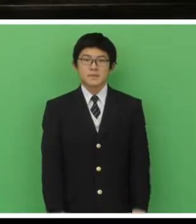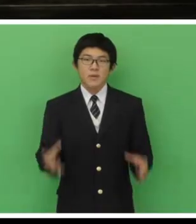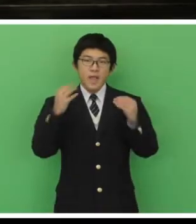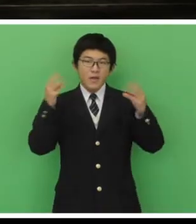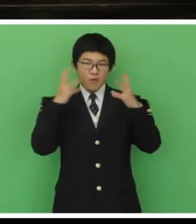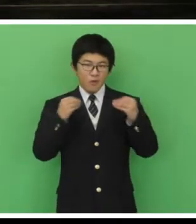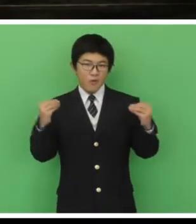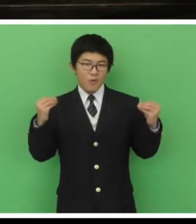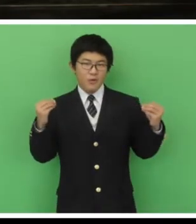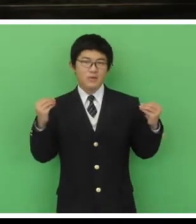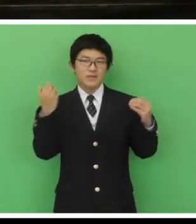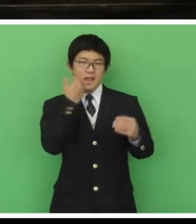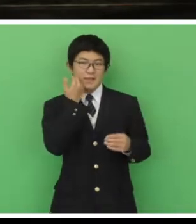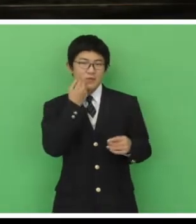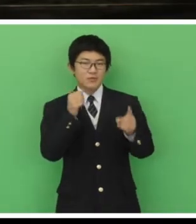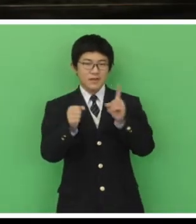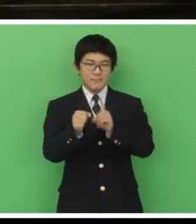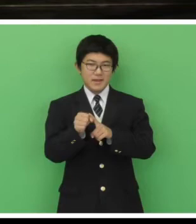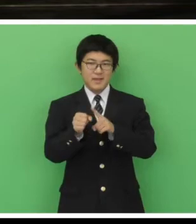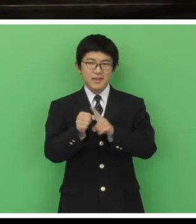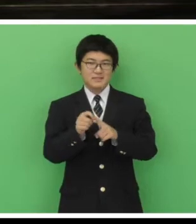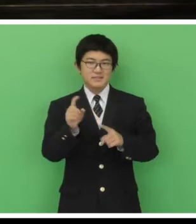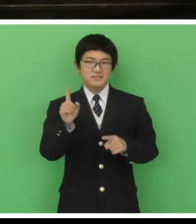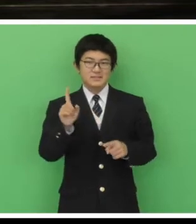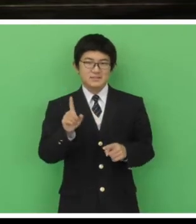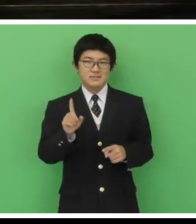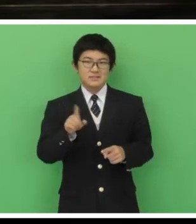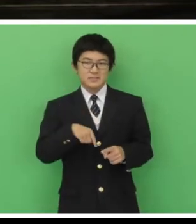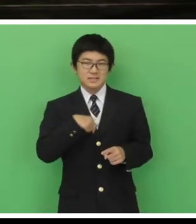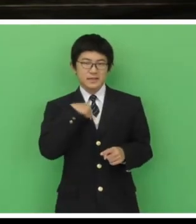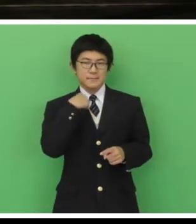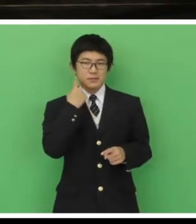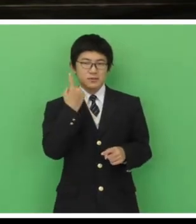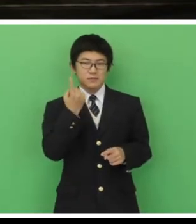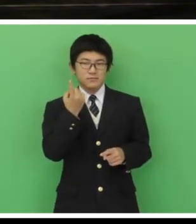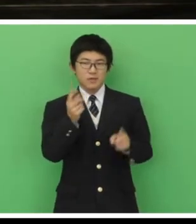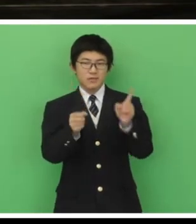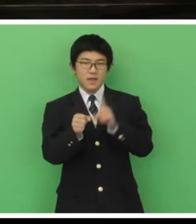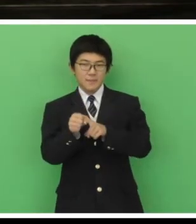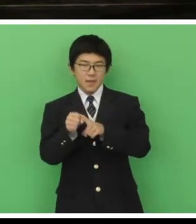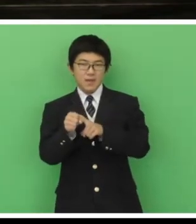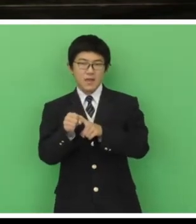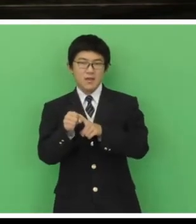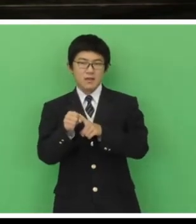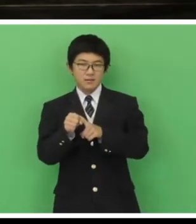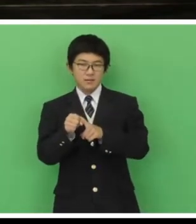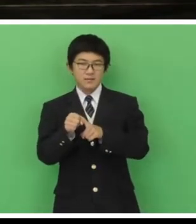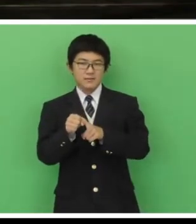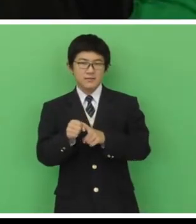笑おうよ、誰のため？自分のため。